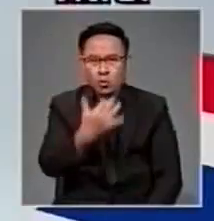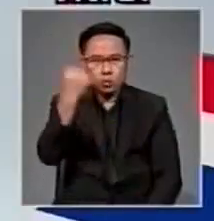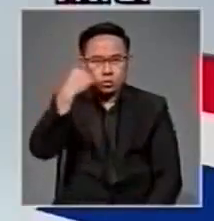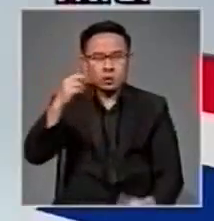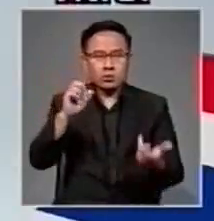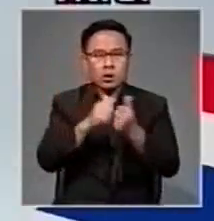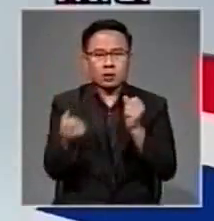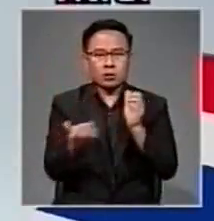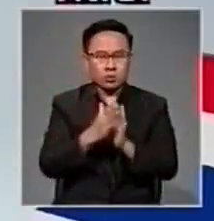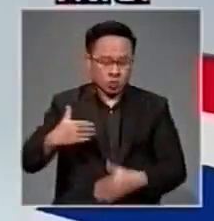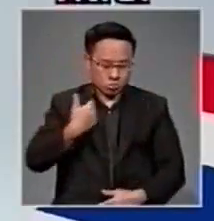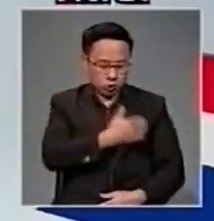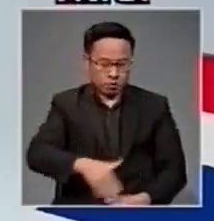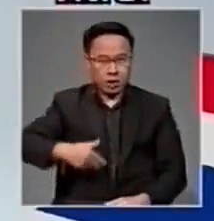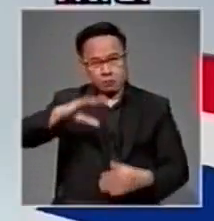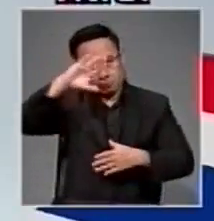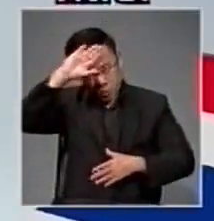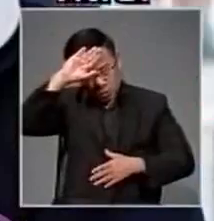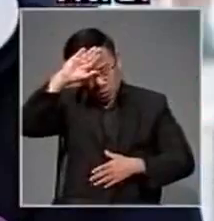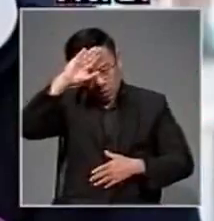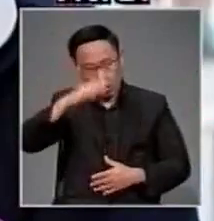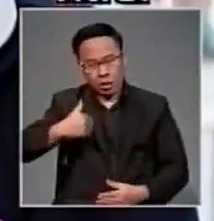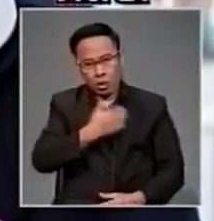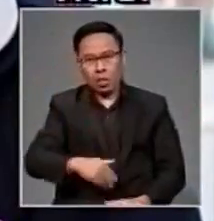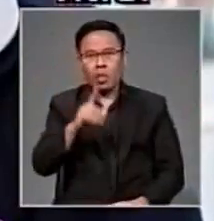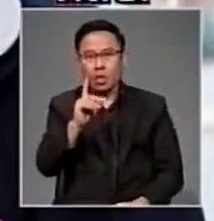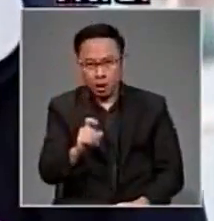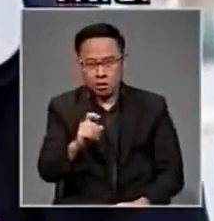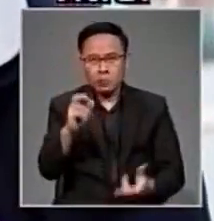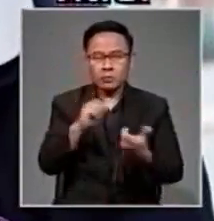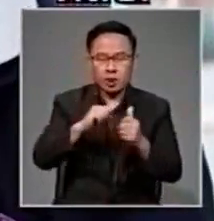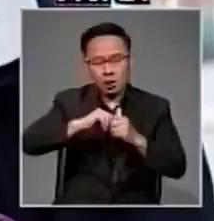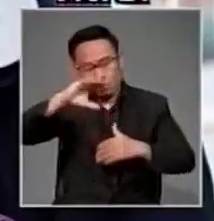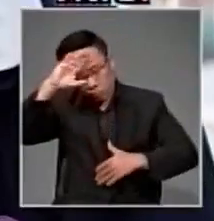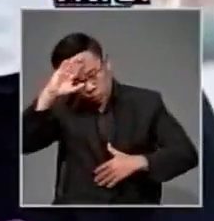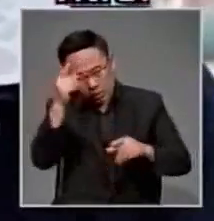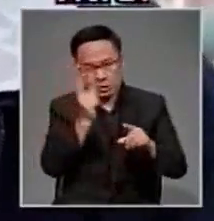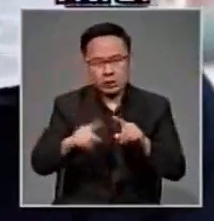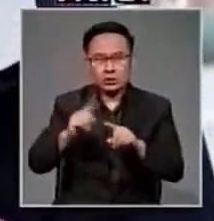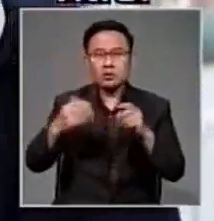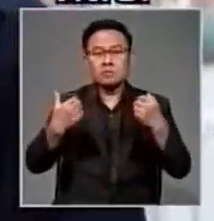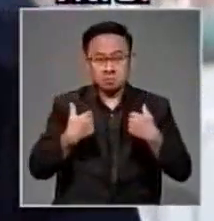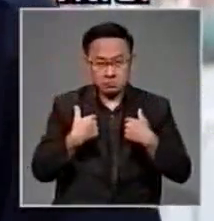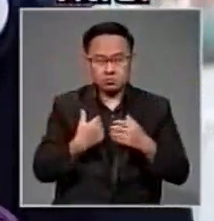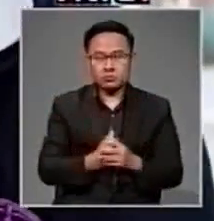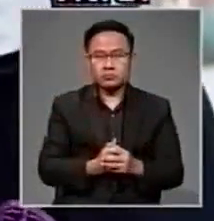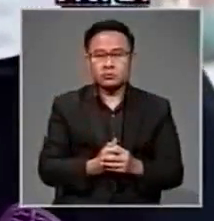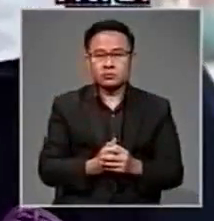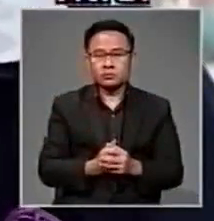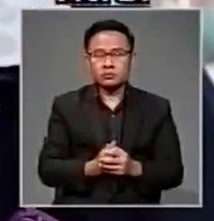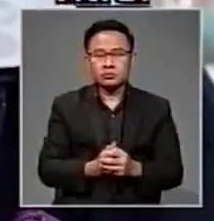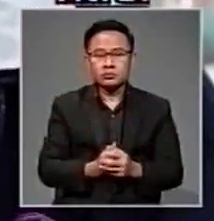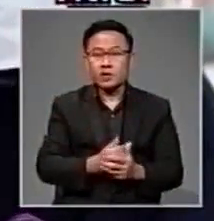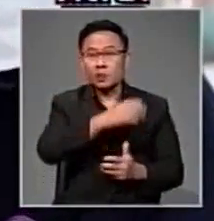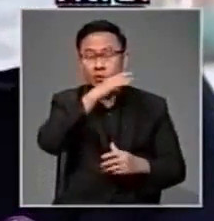ำเนี่ย น้ำคาม น้ำคามทุกวันนะครับ24ชั่วโมงเนี่ยทำให้สุขภาพเสียนะครับอย่างมากเลยนะครับมีปัญหาเรื่องของโรคภัย